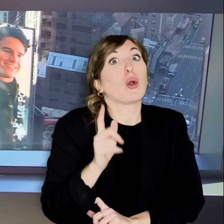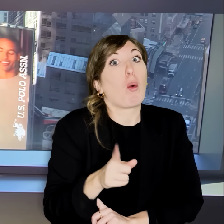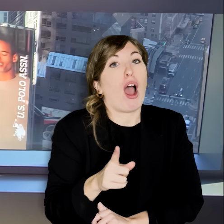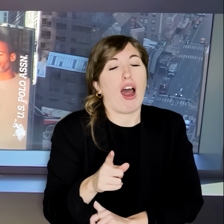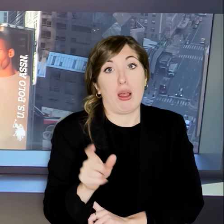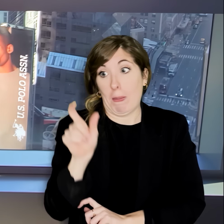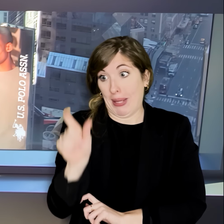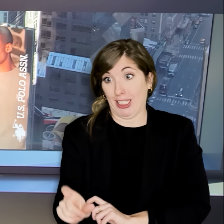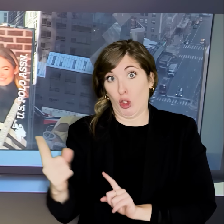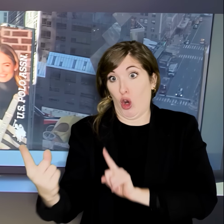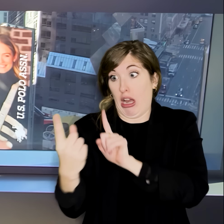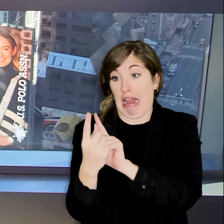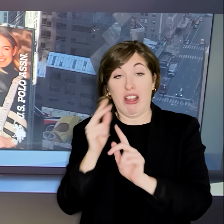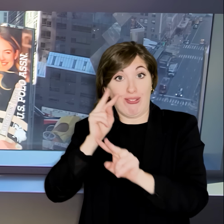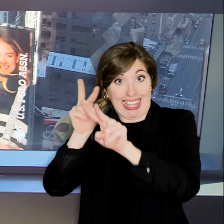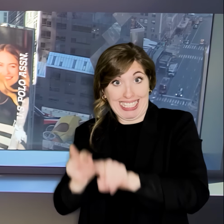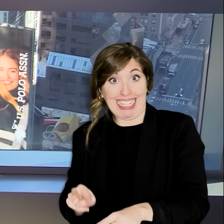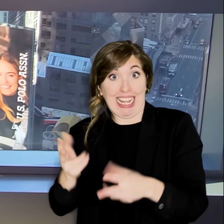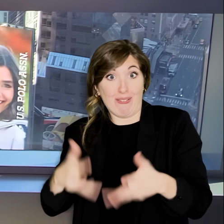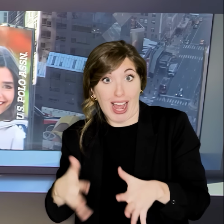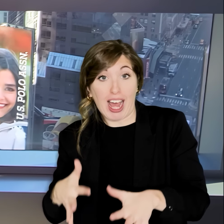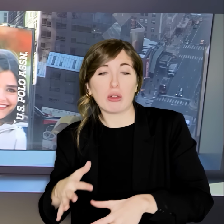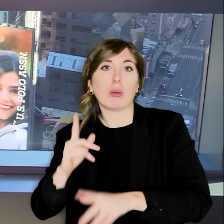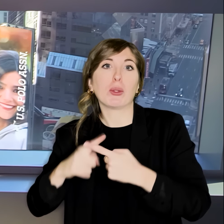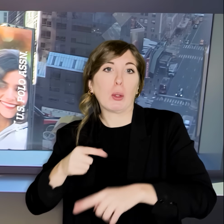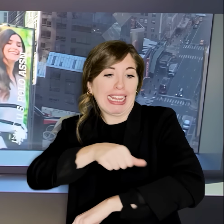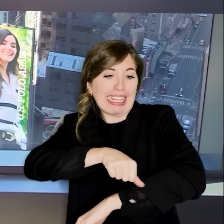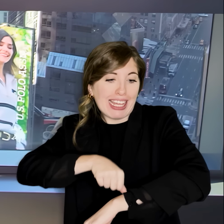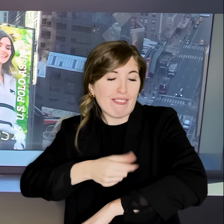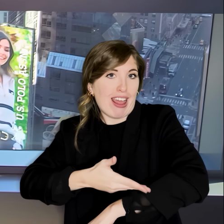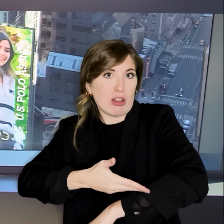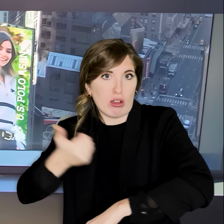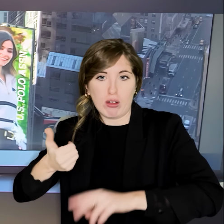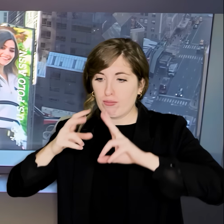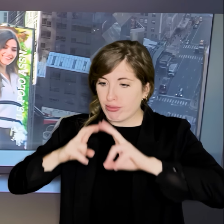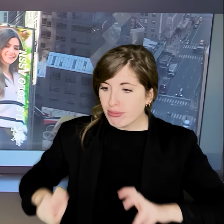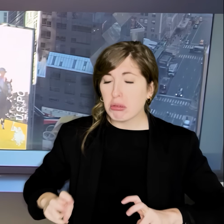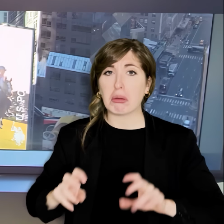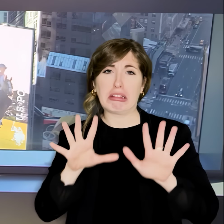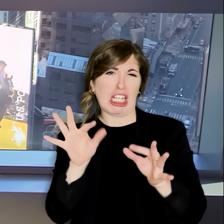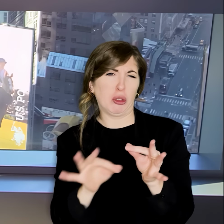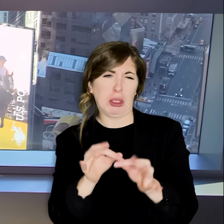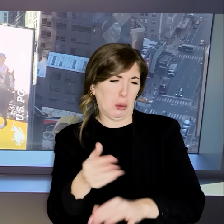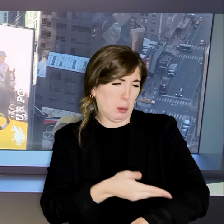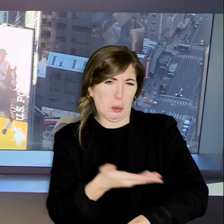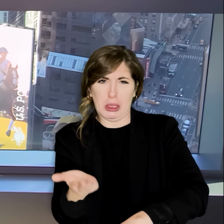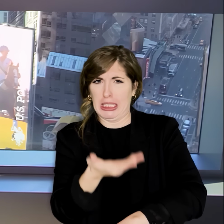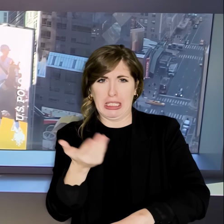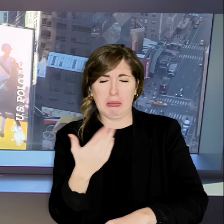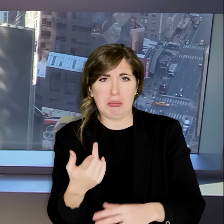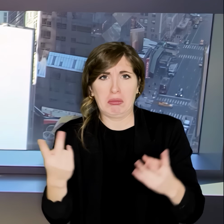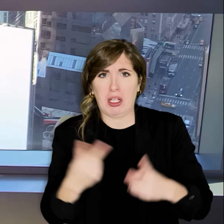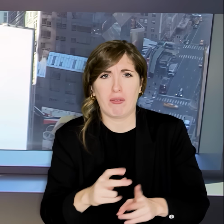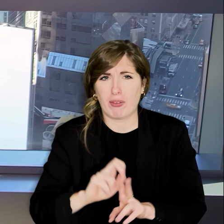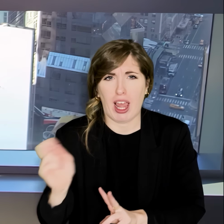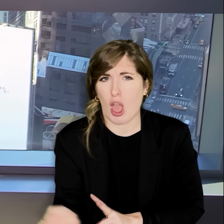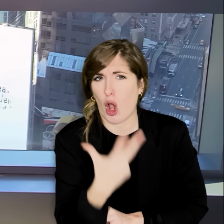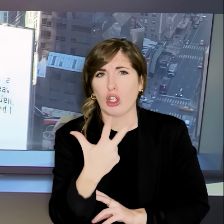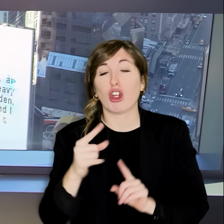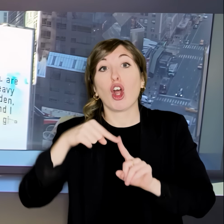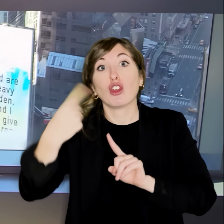conosciuta perché l'hai visitata durante l'intervention che dura 10 minuti di orologio per togliere un melanom e ampliarlo Pega 10 minuti Pega